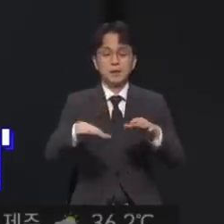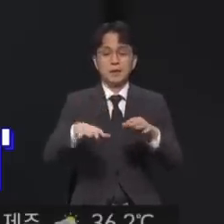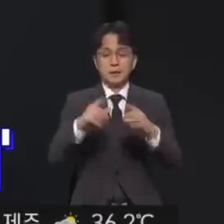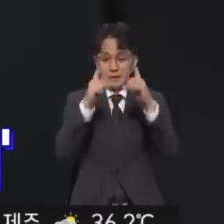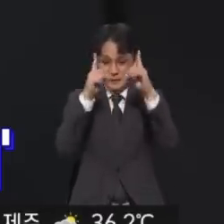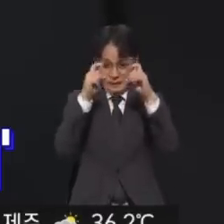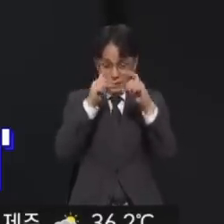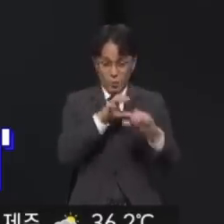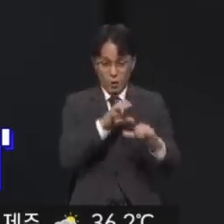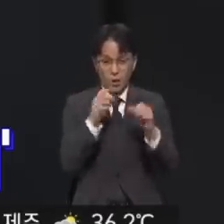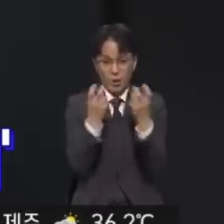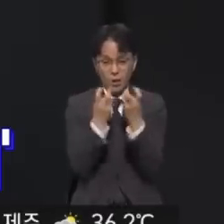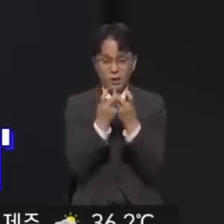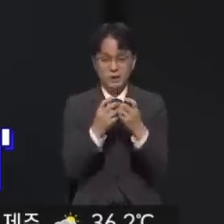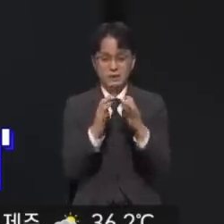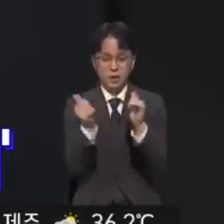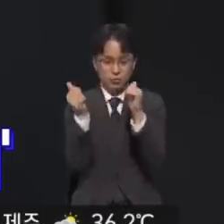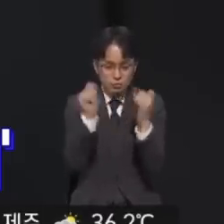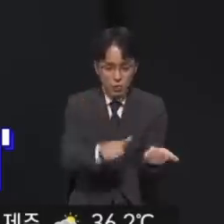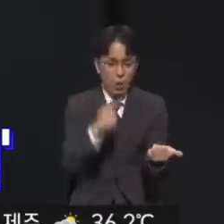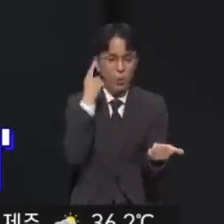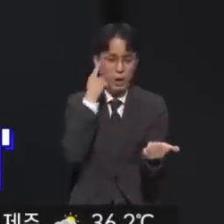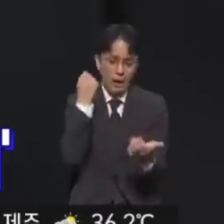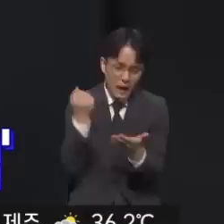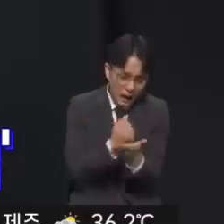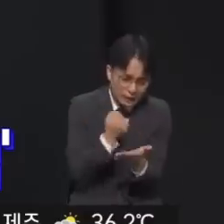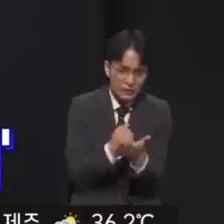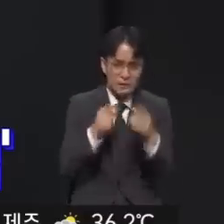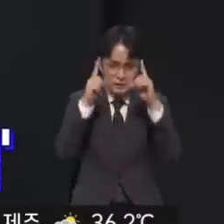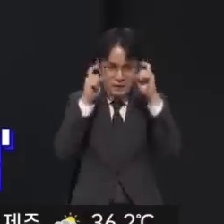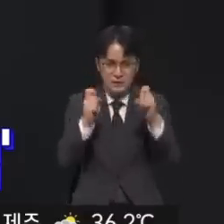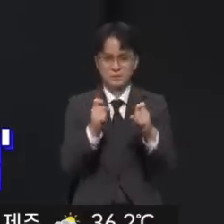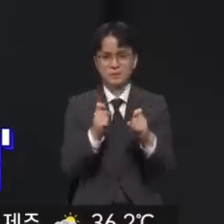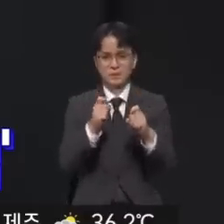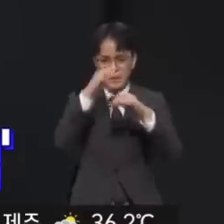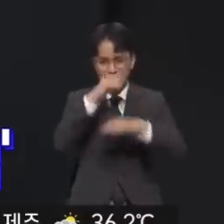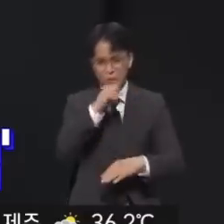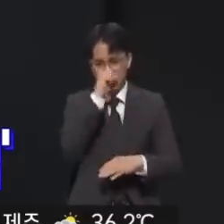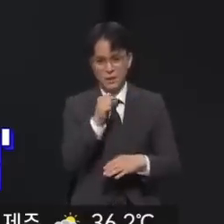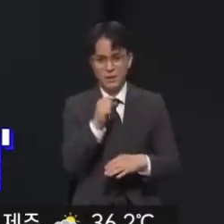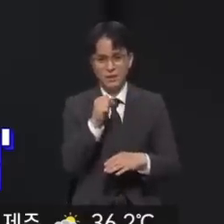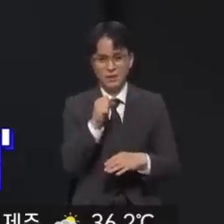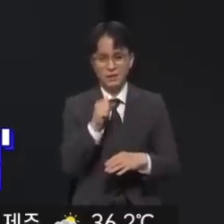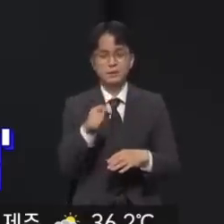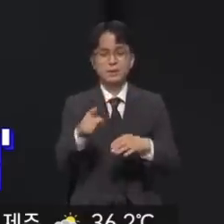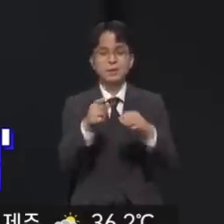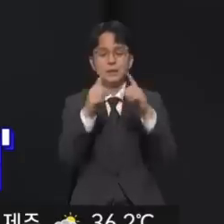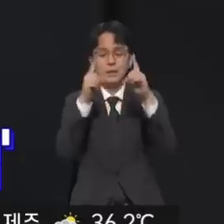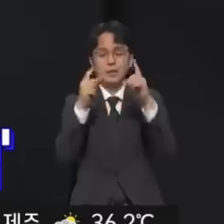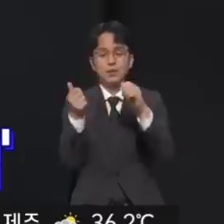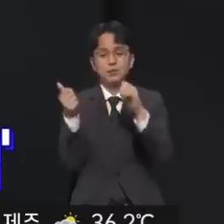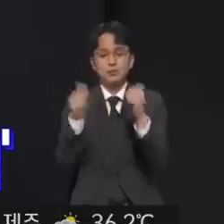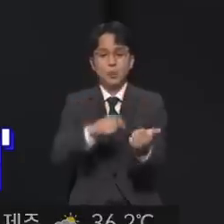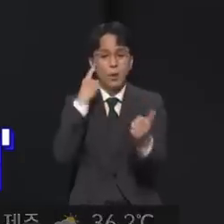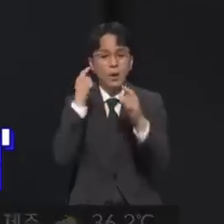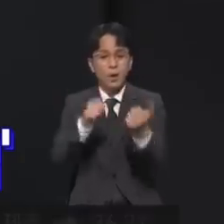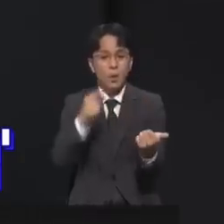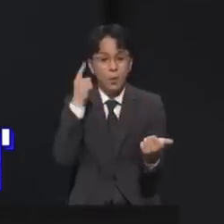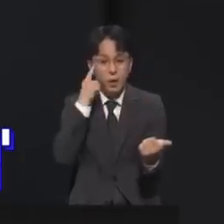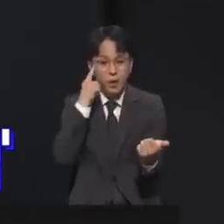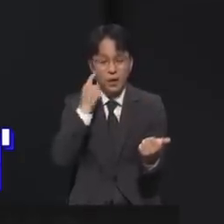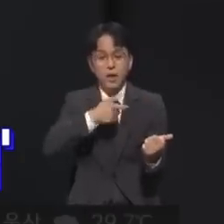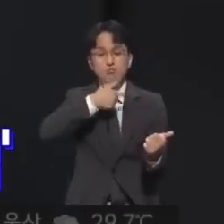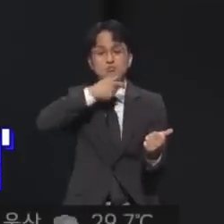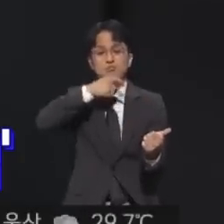사고가 나서 갑작 물이 차 오를 때는 물이 30 50cm 밖에 안 올라 전 수업 때 문이 열리지 않아서 아래서 비명을 지르고 있는 상황인데